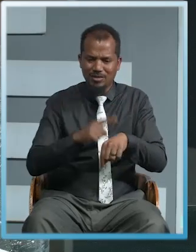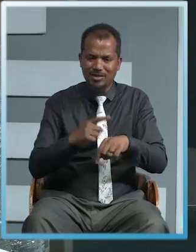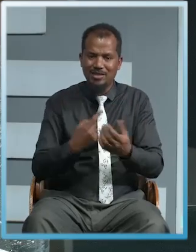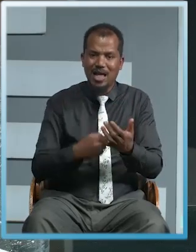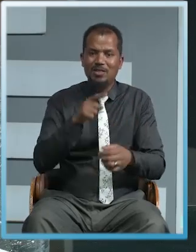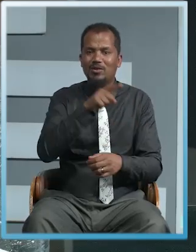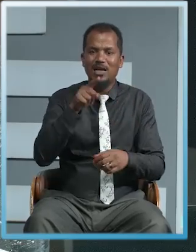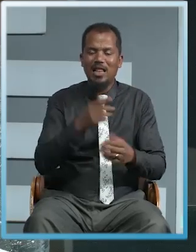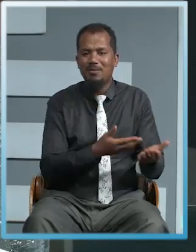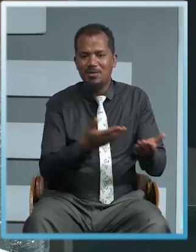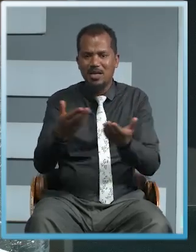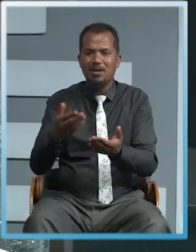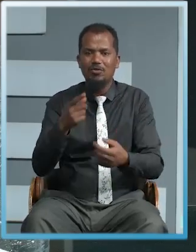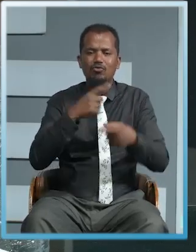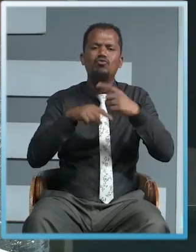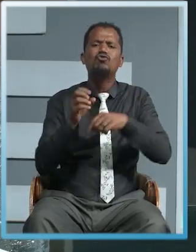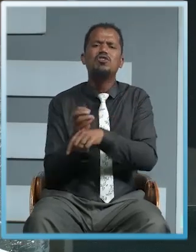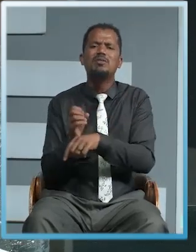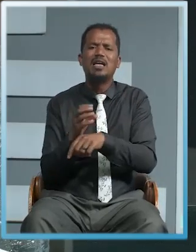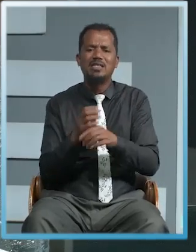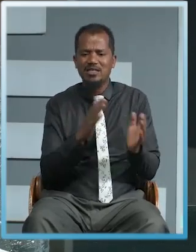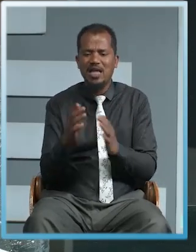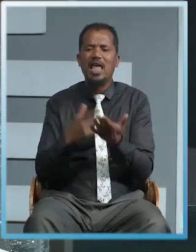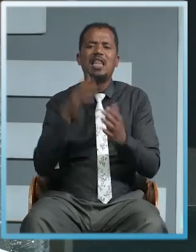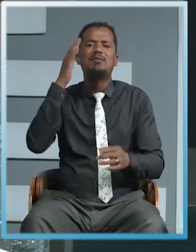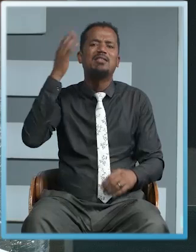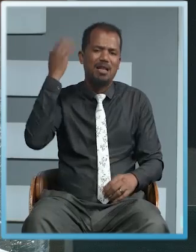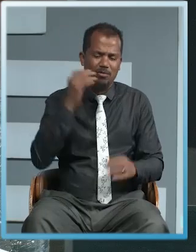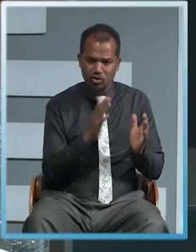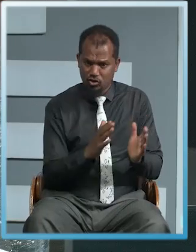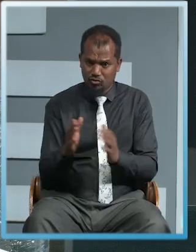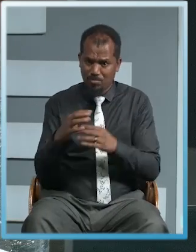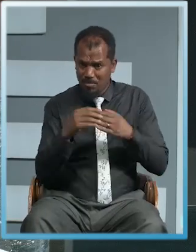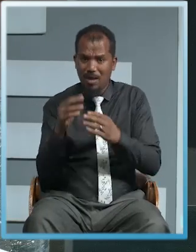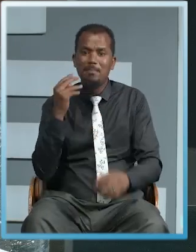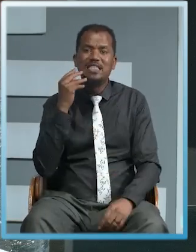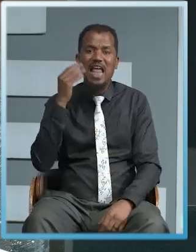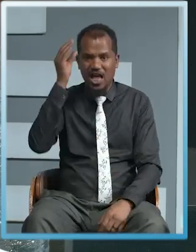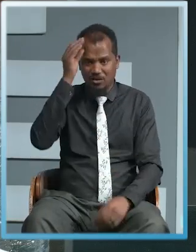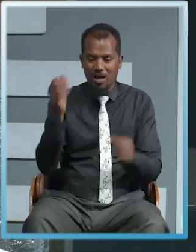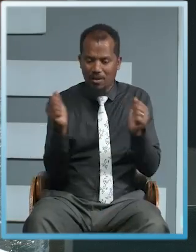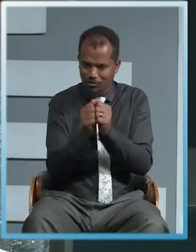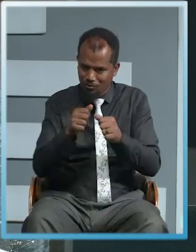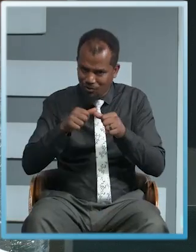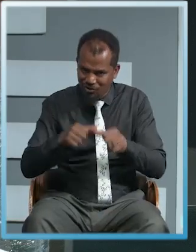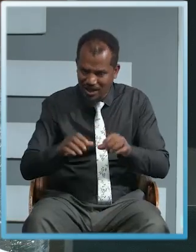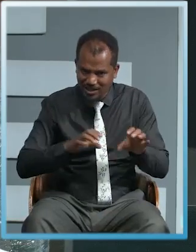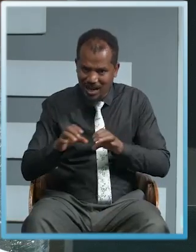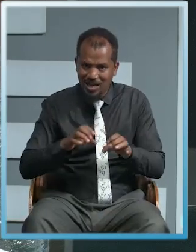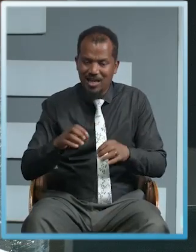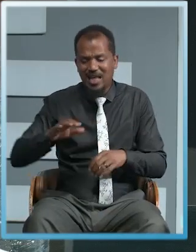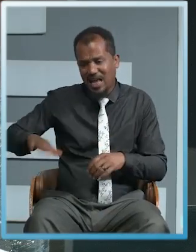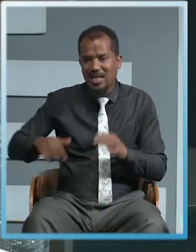በዚህ ሰዓት ወደ እናንተ የሚቀርበው የኖን ምከር ዝግጅታችን ይሄንን ይመስል ነበር ዝግጅቱን በመምራት እኔ ምስል ያሺም አብራችሁ ቆይታ